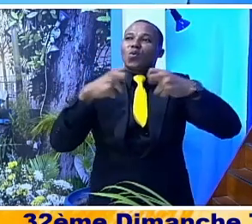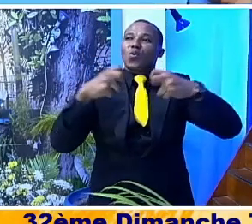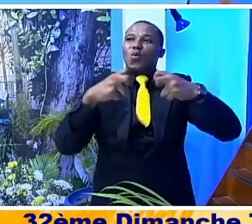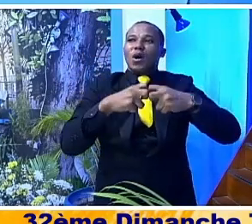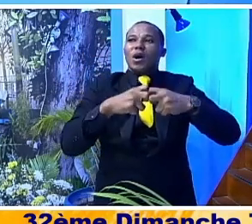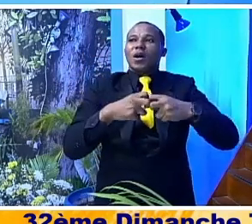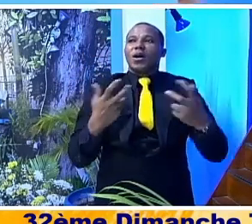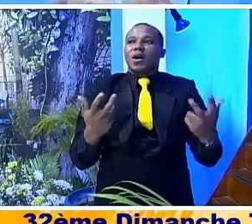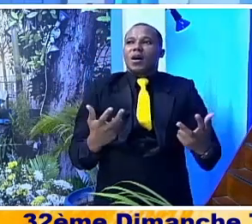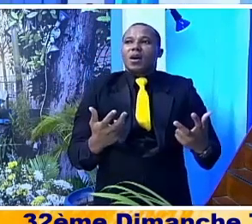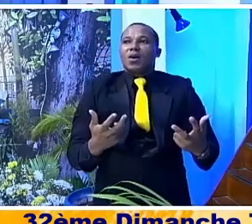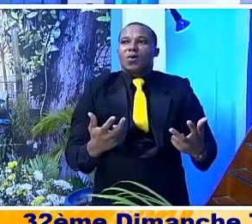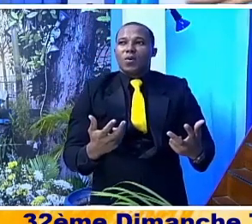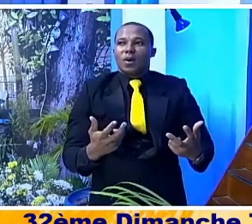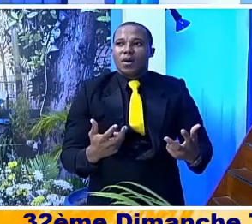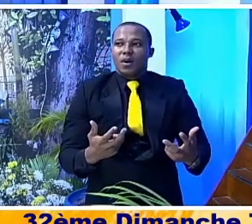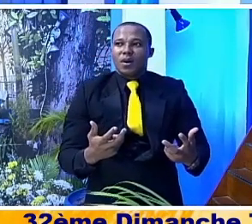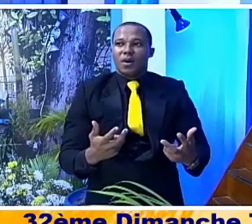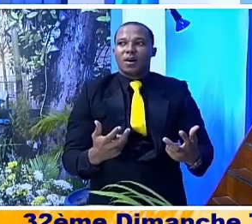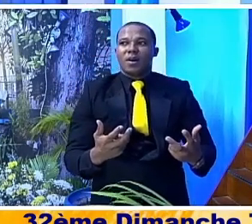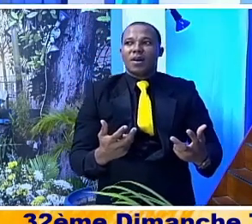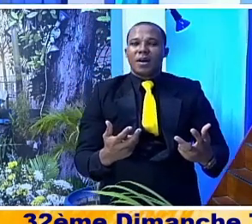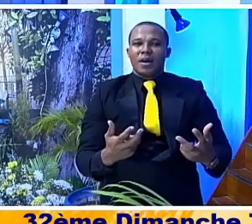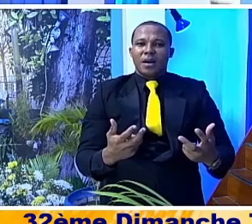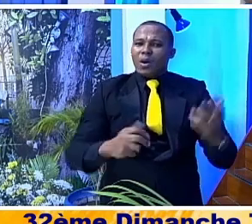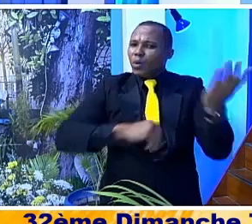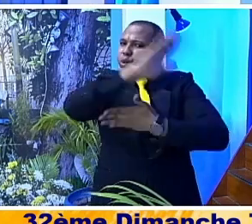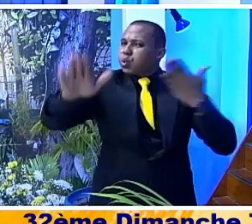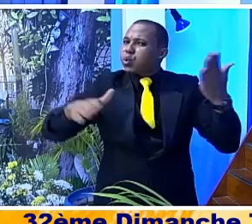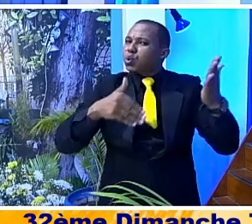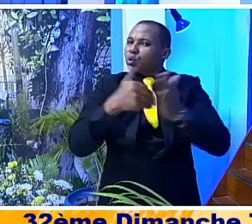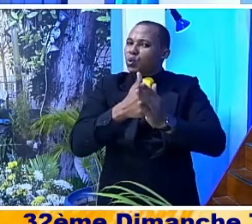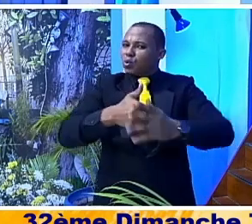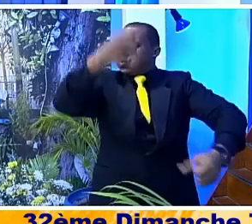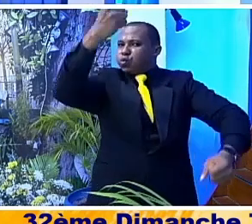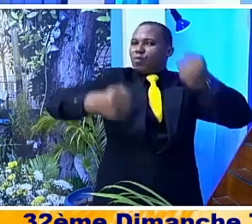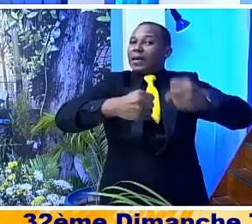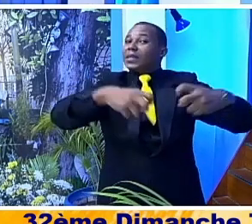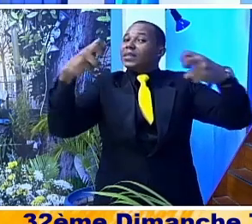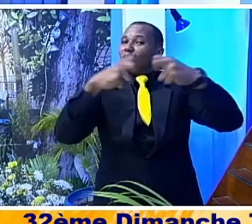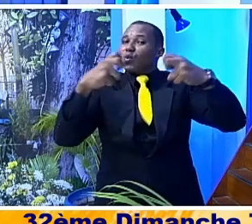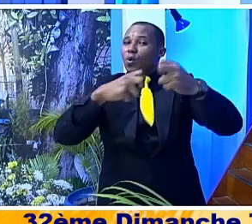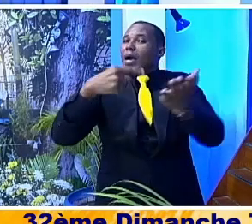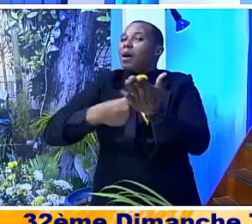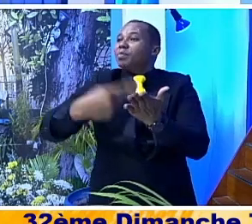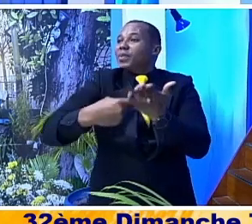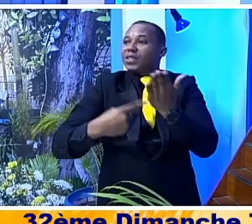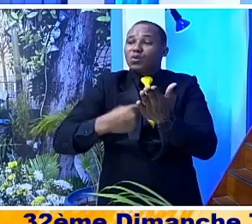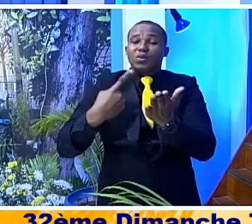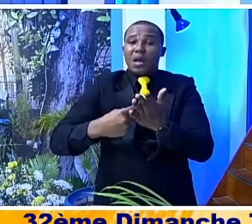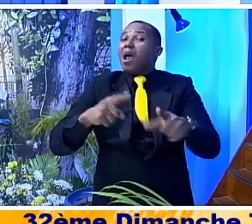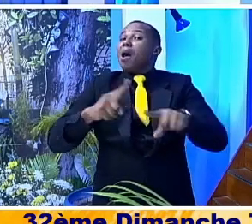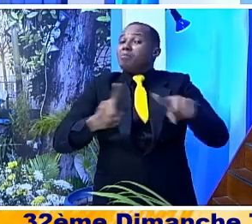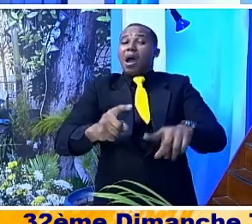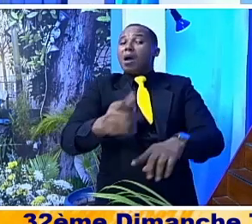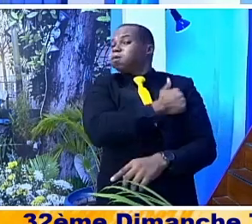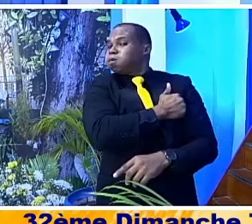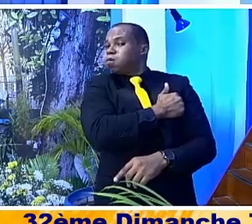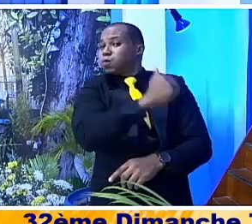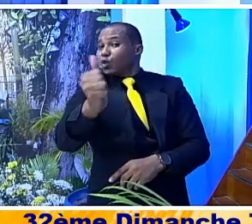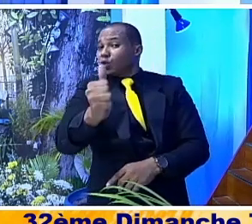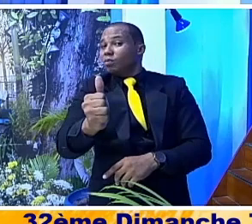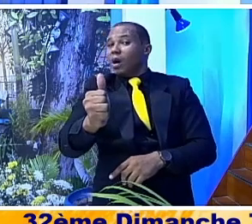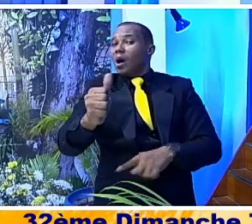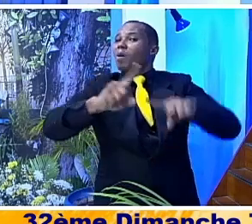La machine électrique en Haïti, on va le faire la blague à vous. Toute machine d'accord, mon côté. C'est bagaille qu'on a discuté. Alors que nous-mêmes, nos